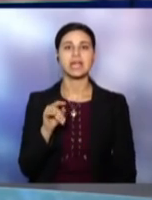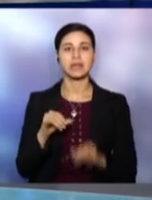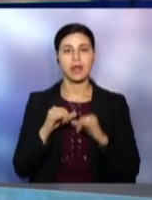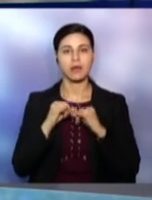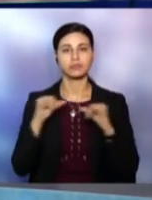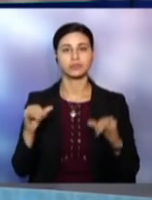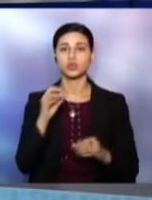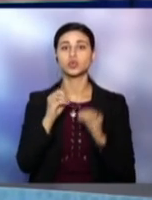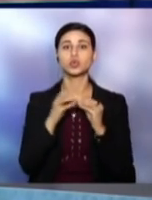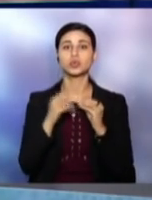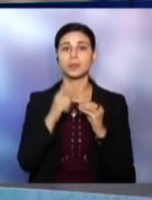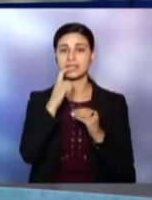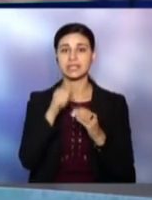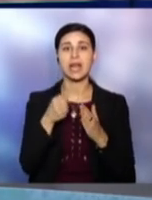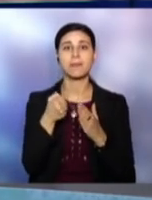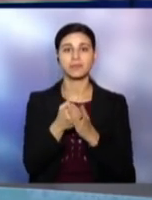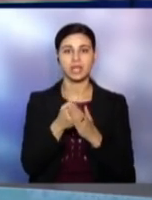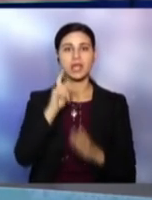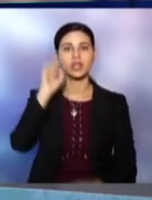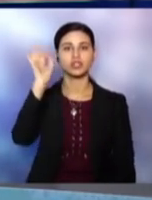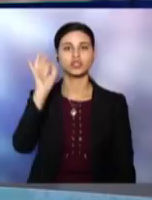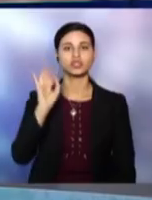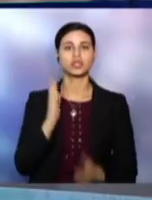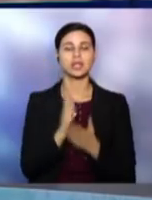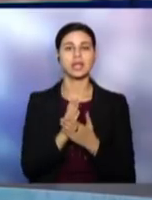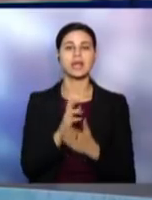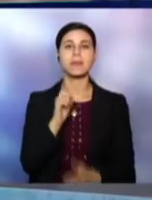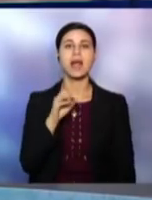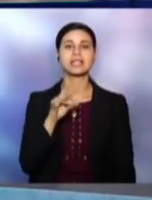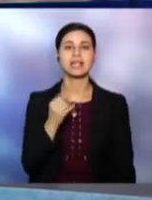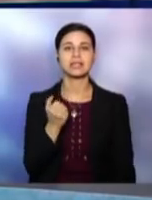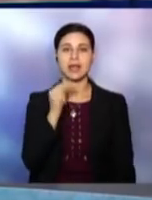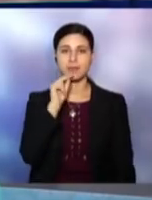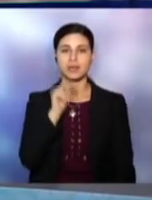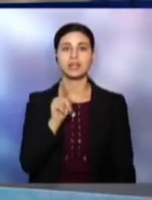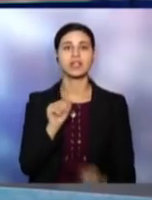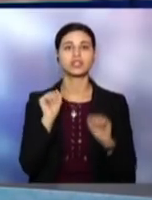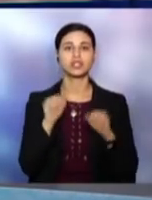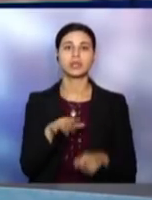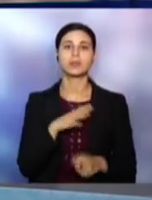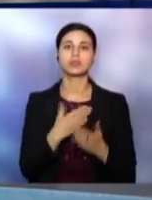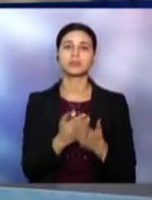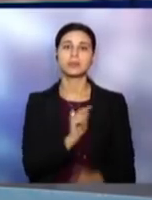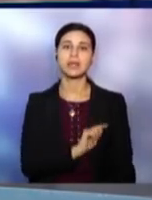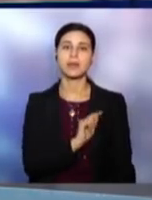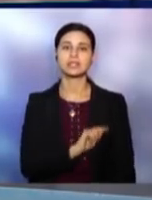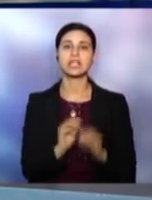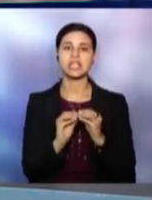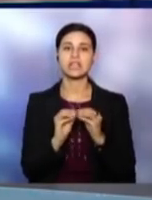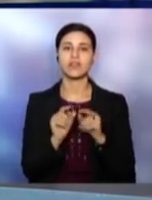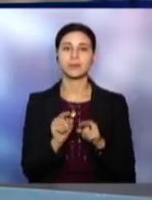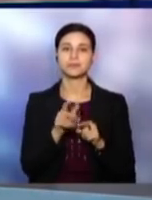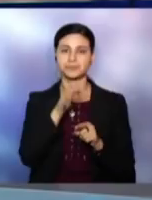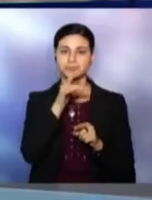წლიდან 15 წლამდე ითვლება, რომ უფრო ხშირი არის თქვათ ბაქტერიული გამომწვევები. რა შეიძლება იყოს დამახასიათებელი თქვათ იგივე